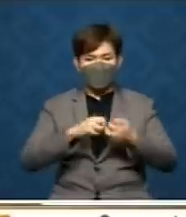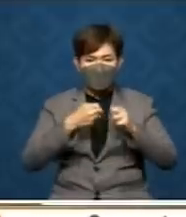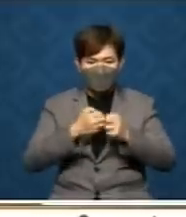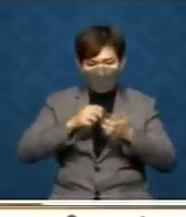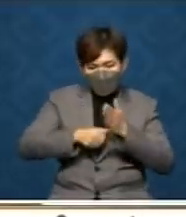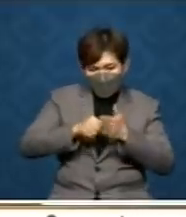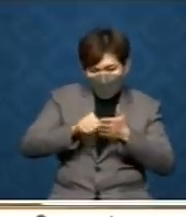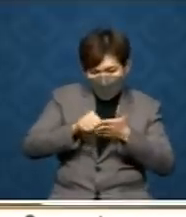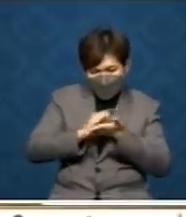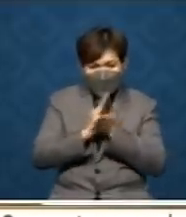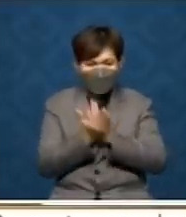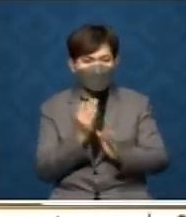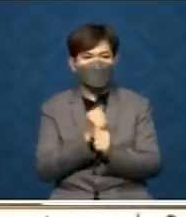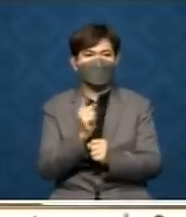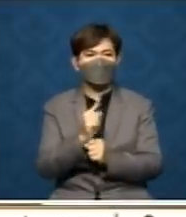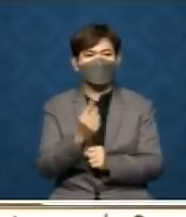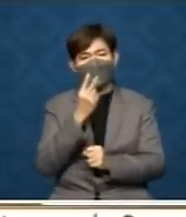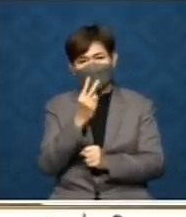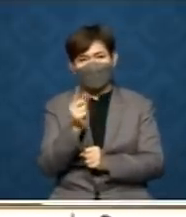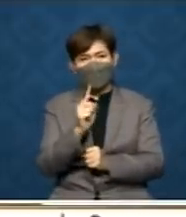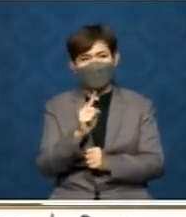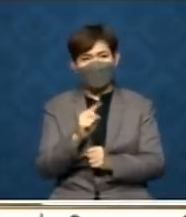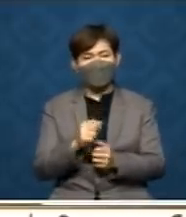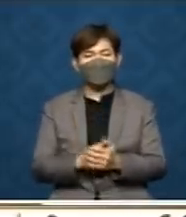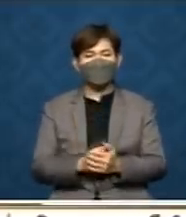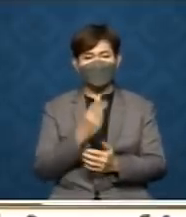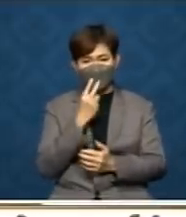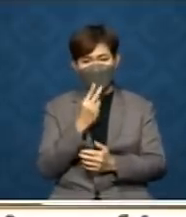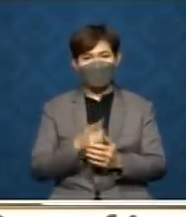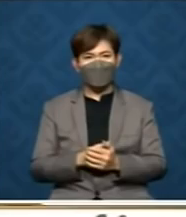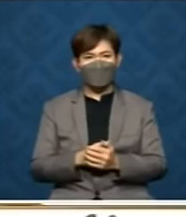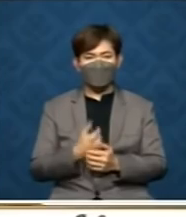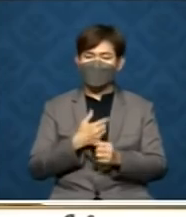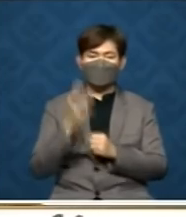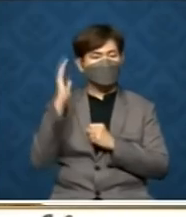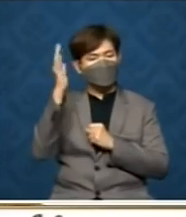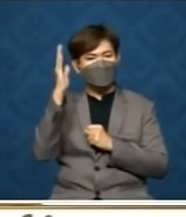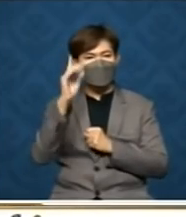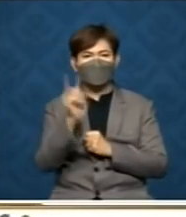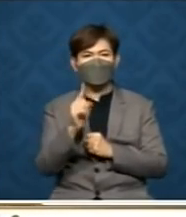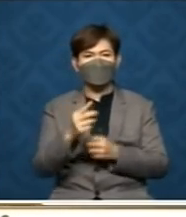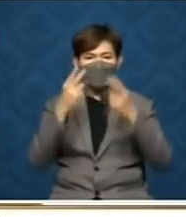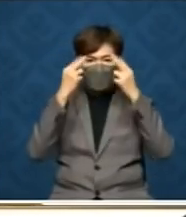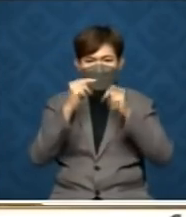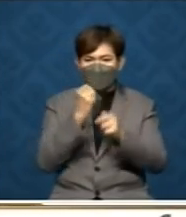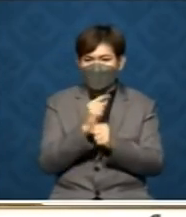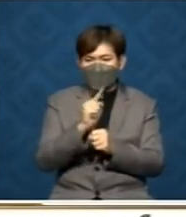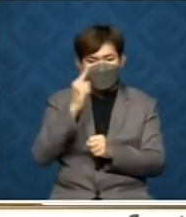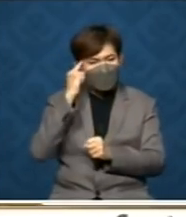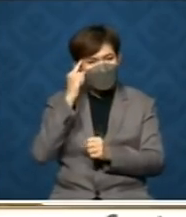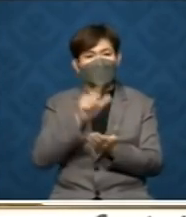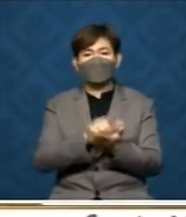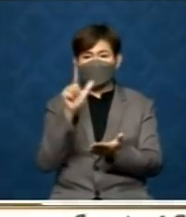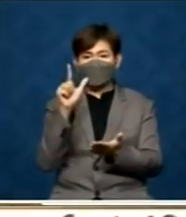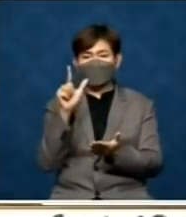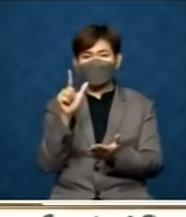ยังไงออกจากกองทุกข์นี้ยังไงก็จะว่าก็ได้จนถึงที่สุดเพื่อนก็พูดกันทั้งวันว่าท่านนายกจะต้องทำอะไรสักอย่างคือออก